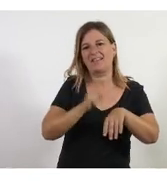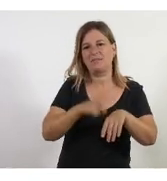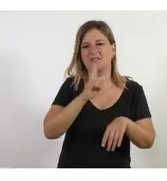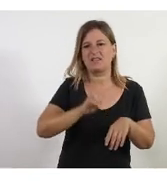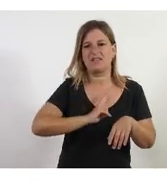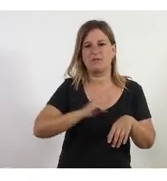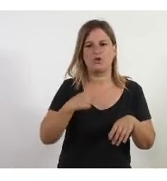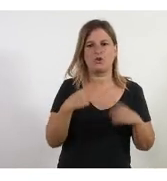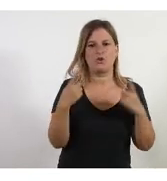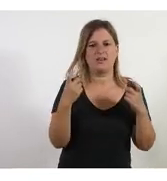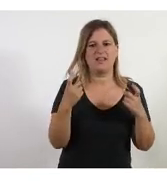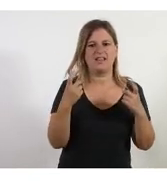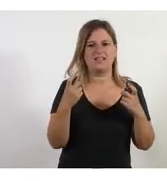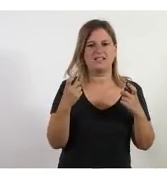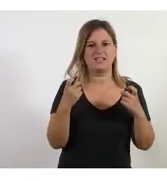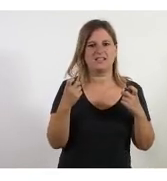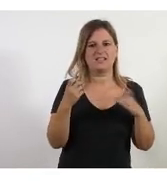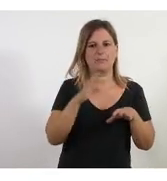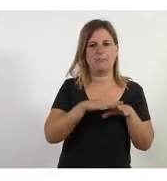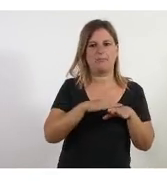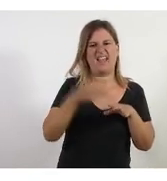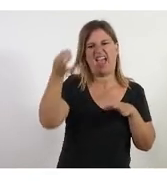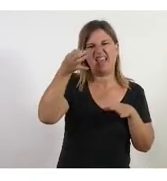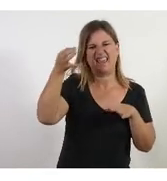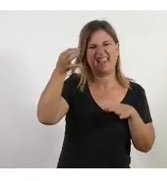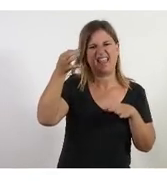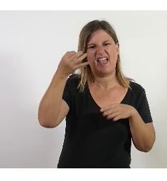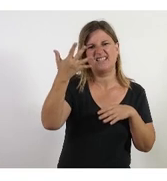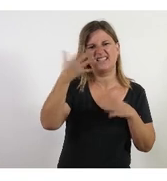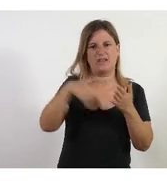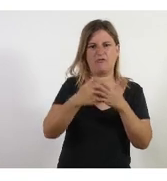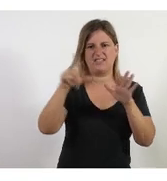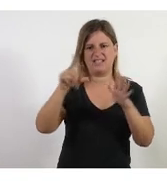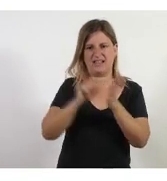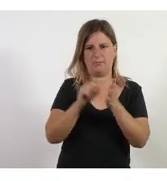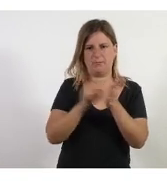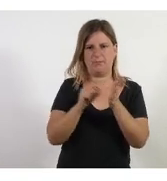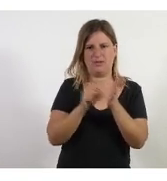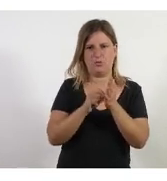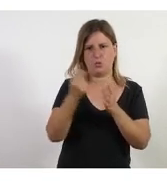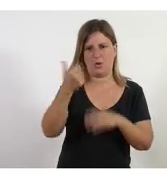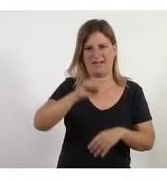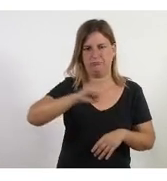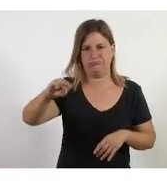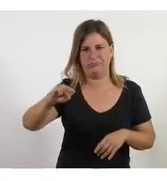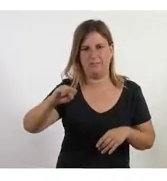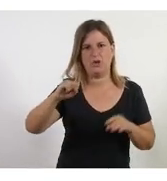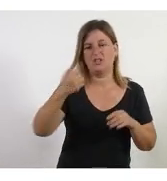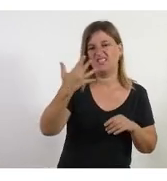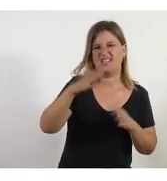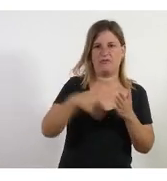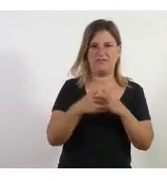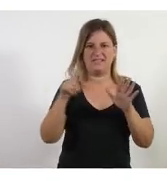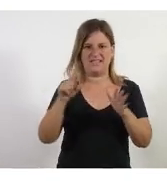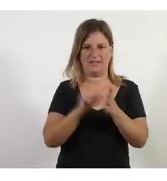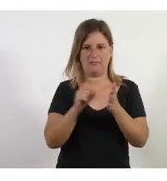jo necessitaré amb l'exercici d'illa entre 5 i 7 minuts, més o menys. El faré una mica exprés, però entre 5 i 7